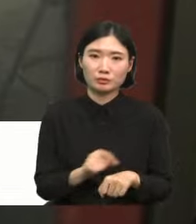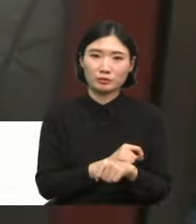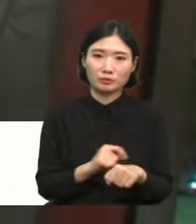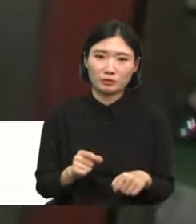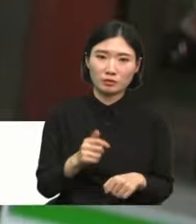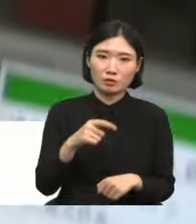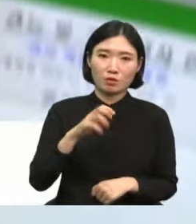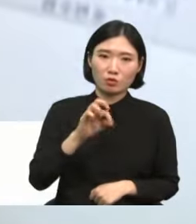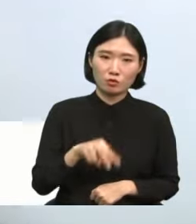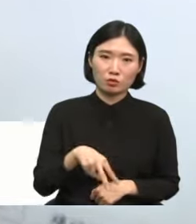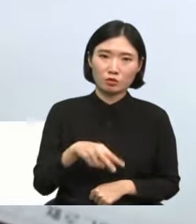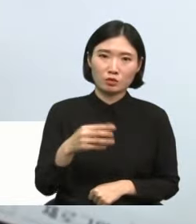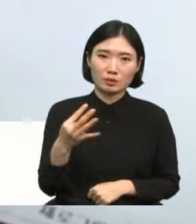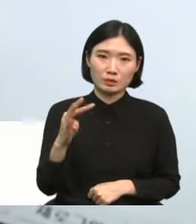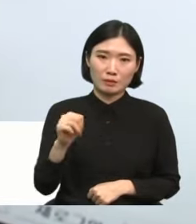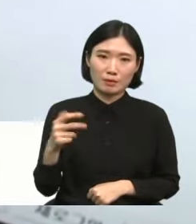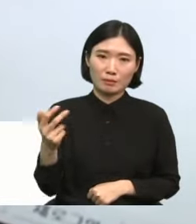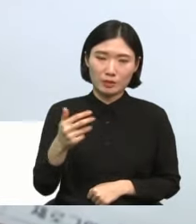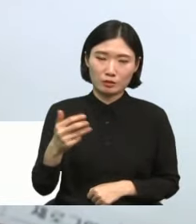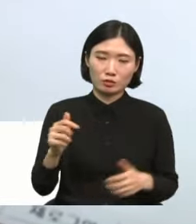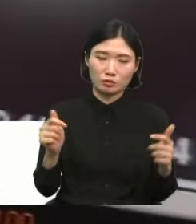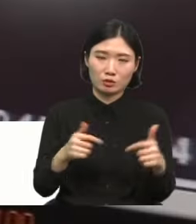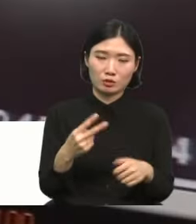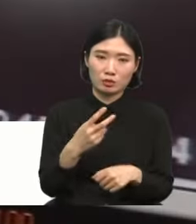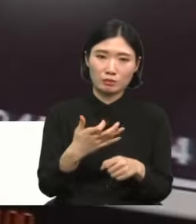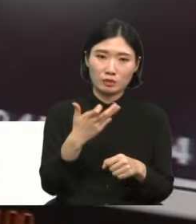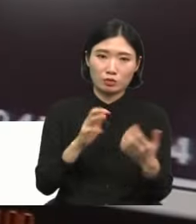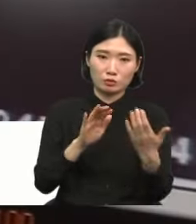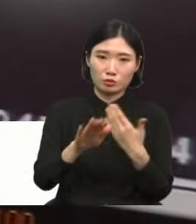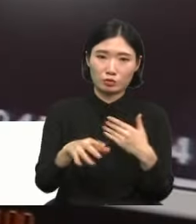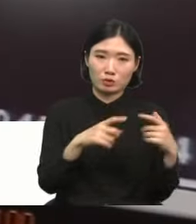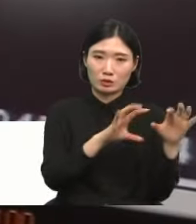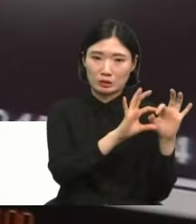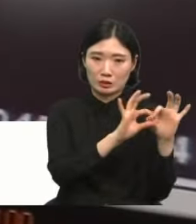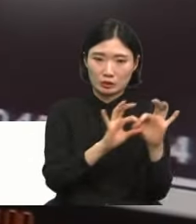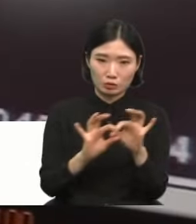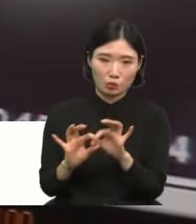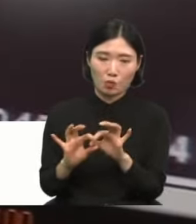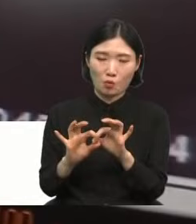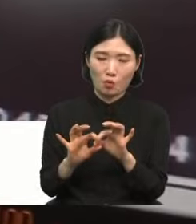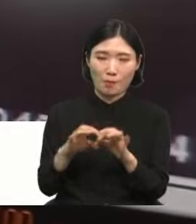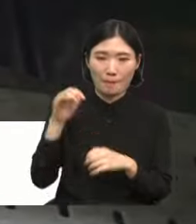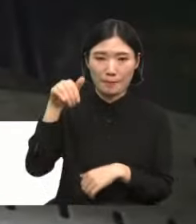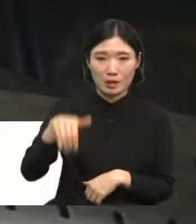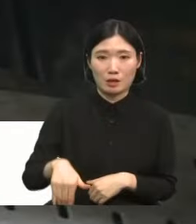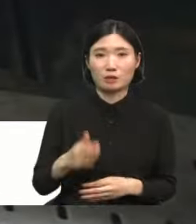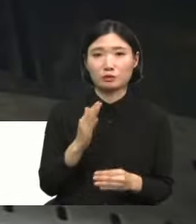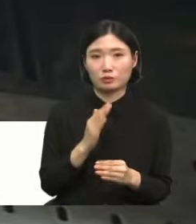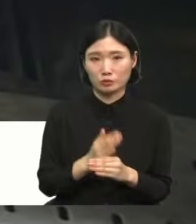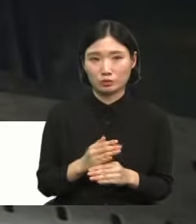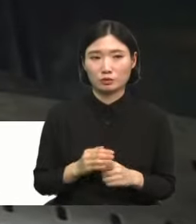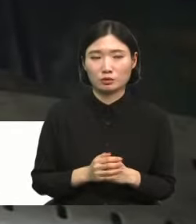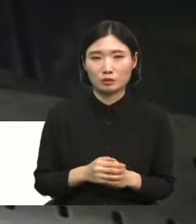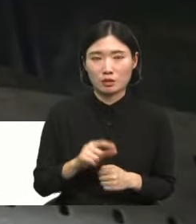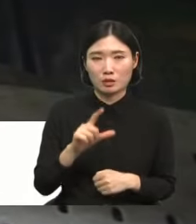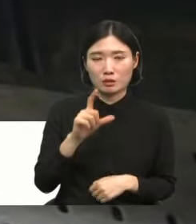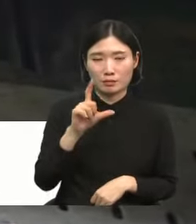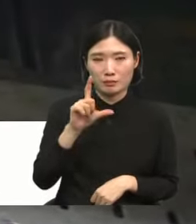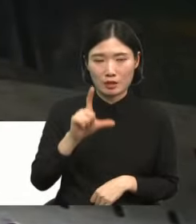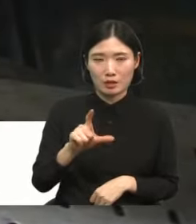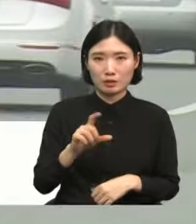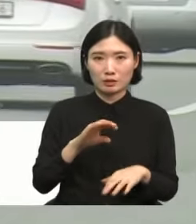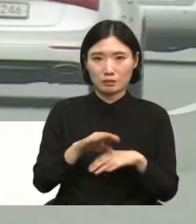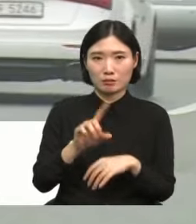경유차는 48,000 대가 줄어 2018년 이후 지속적인 하락 추세를 보였습니다 이어 LPG 차